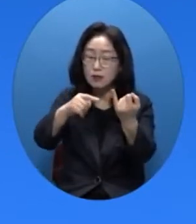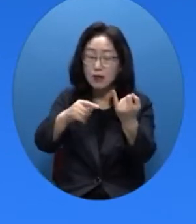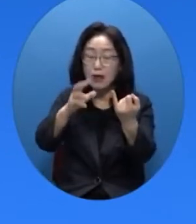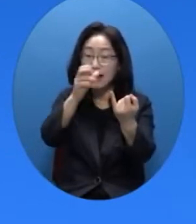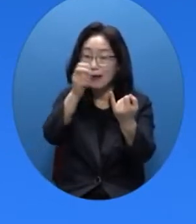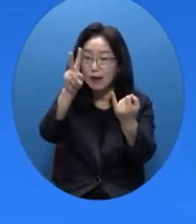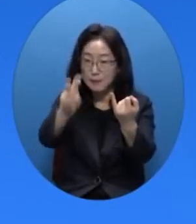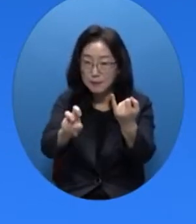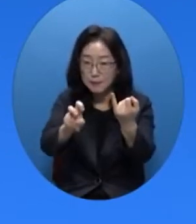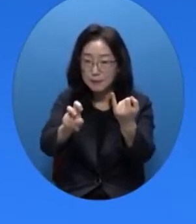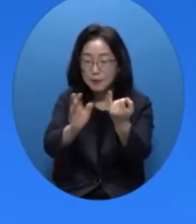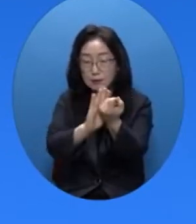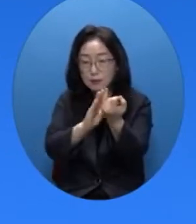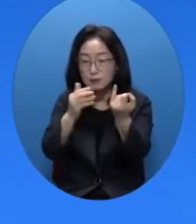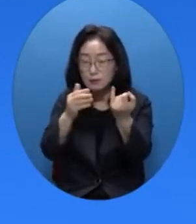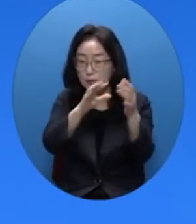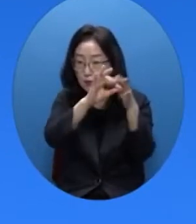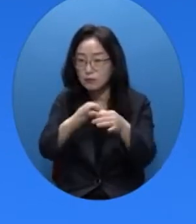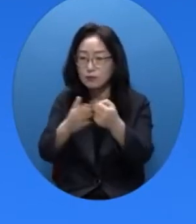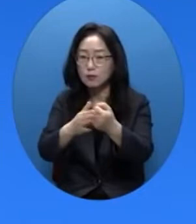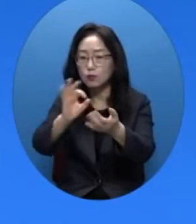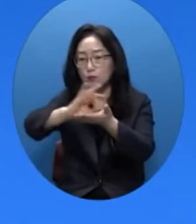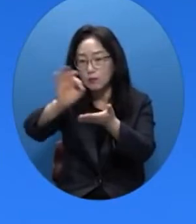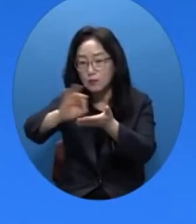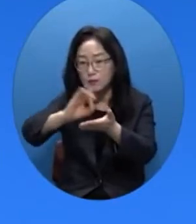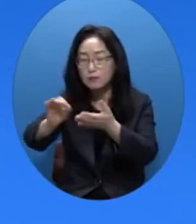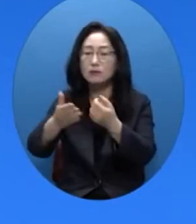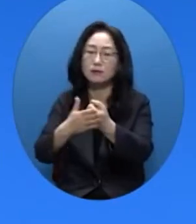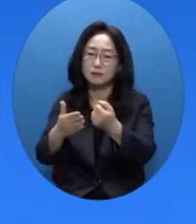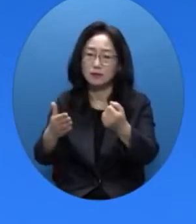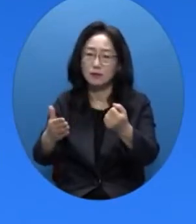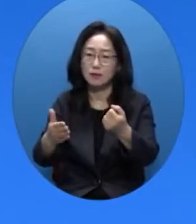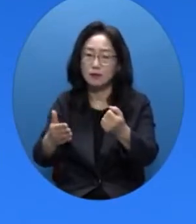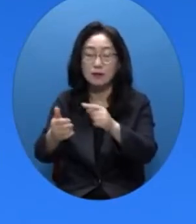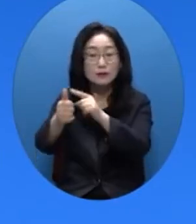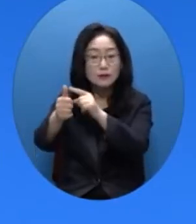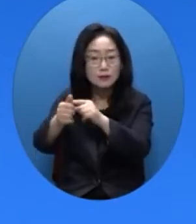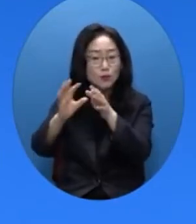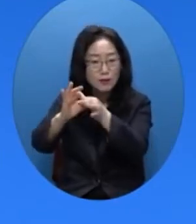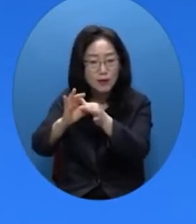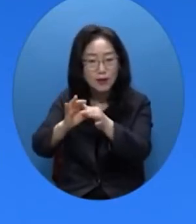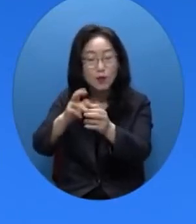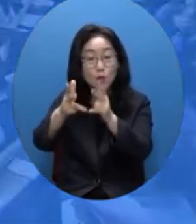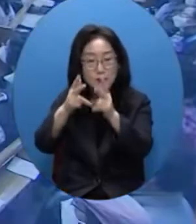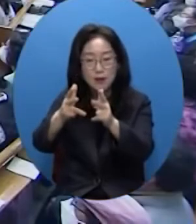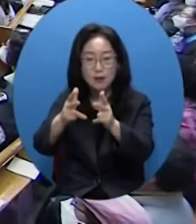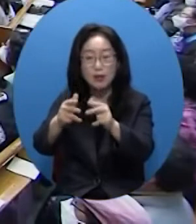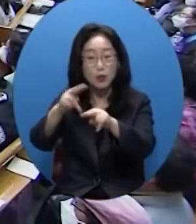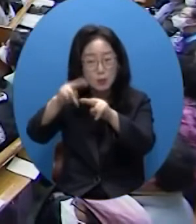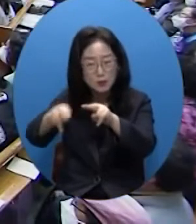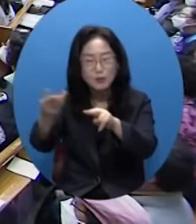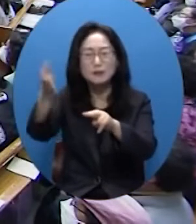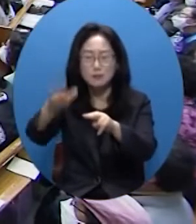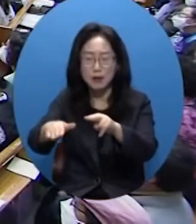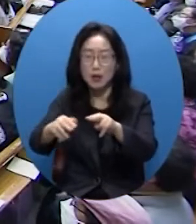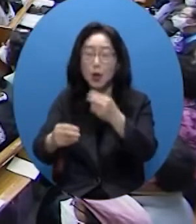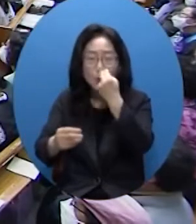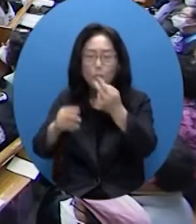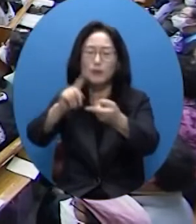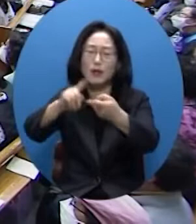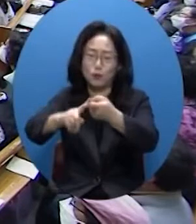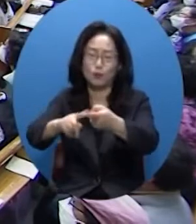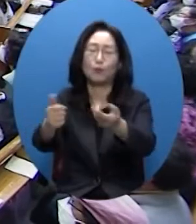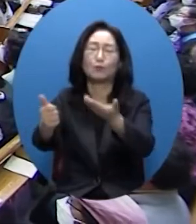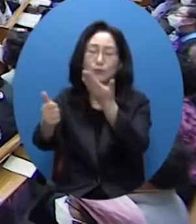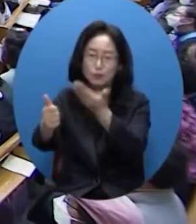되니깐 의료기기가 많이 들어가니 그 수업 팀에서 건강법을 이제 할 수 있도록 숯